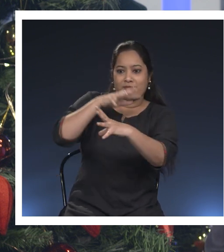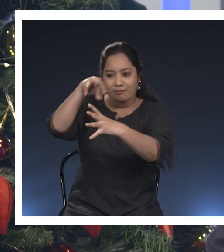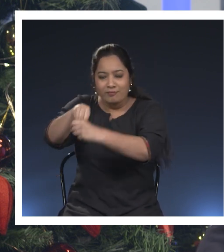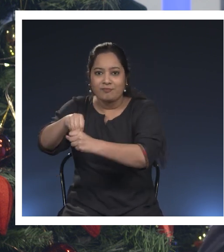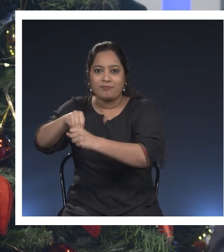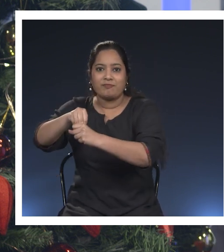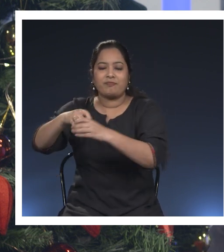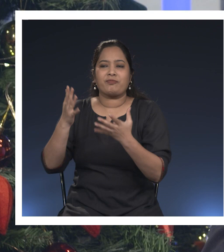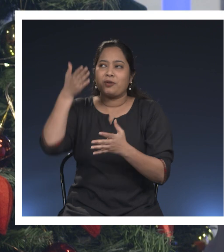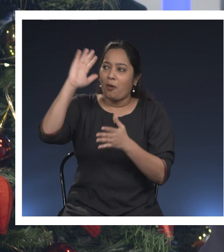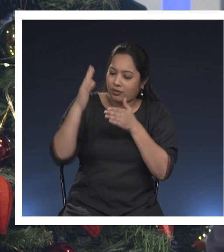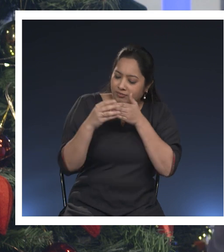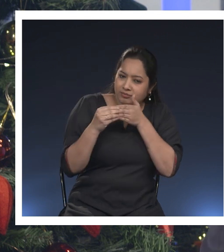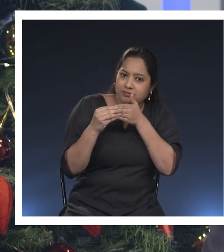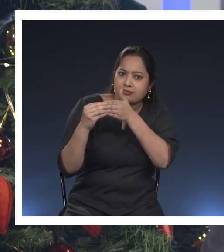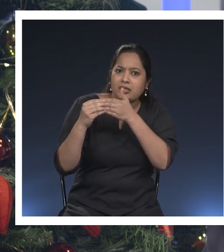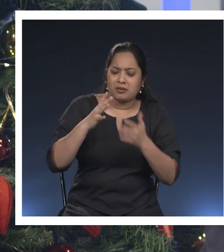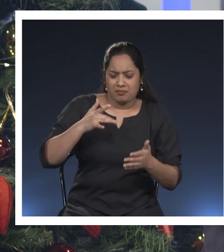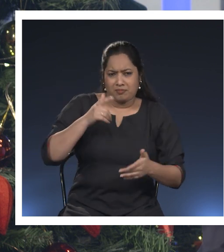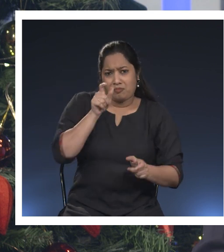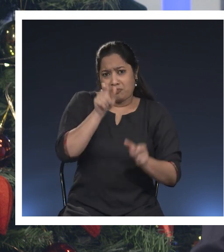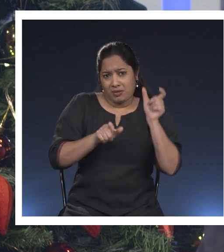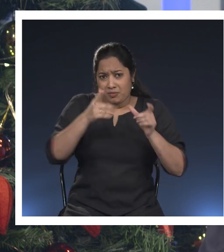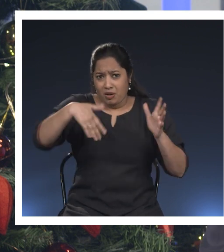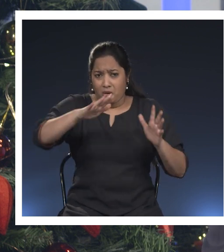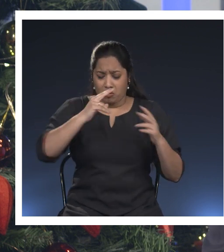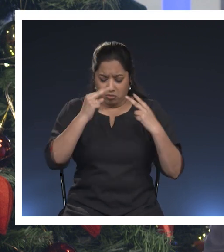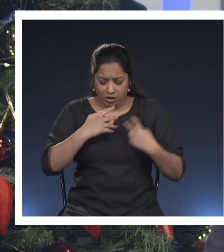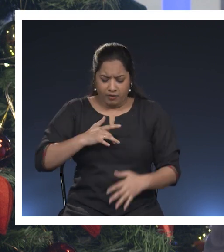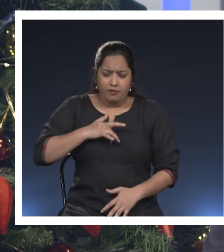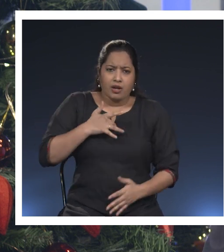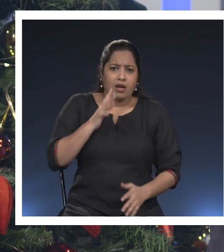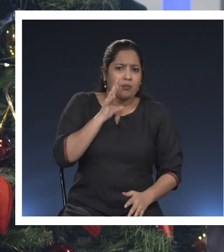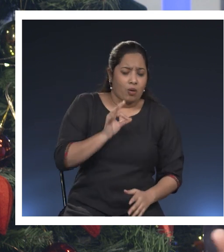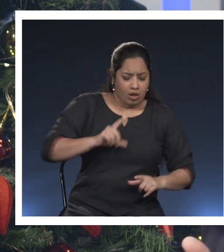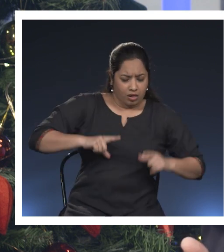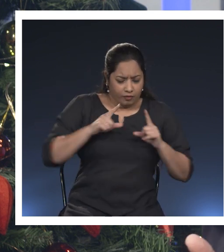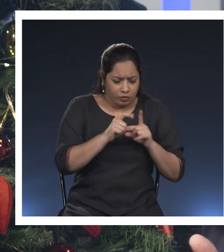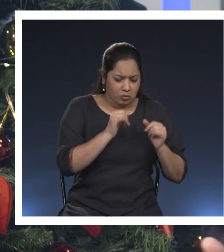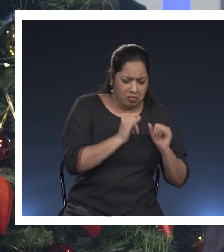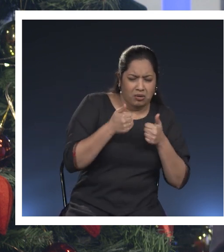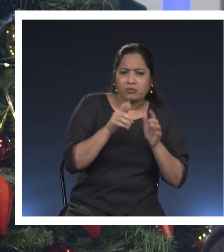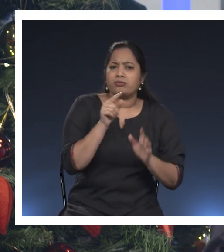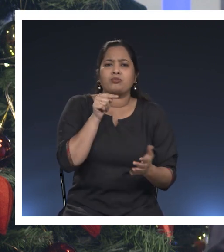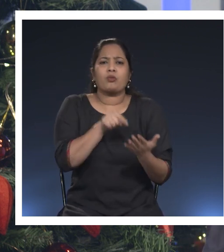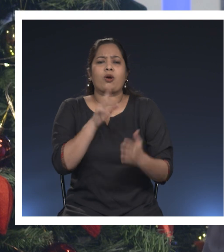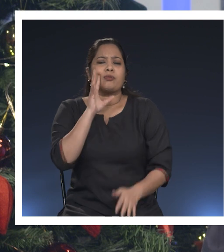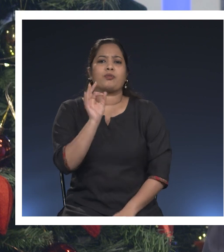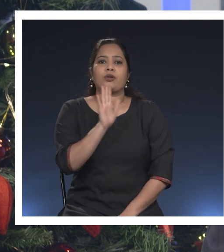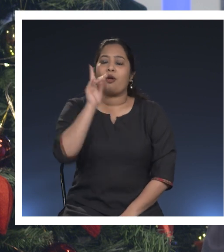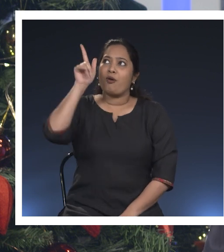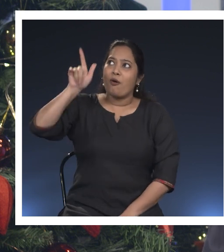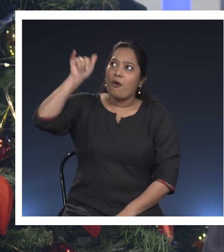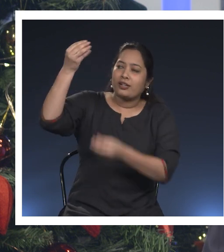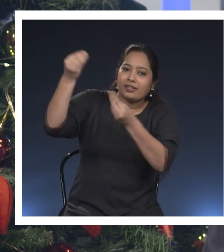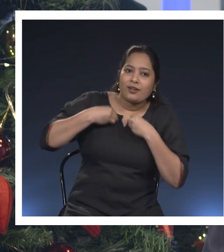फेस्टिवल ऑफ जॉय, इट्स अ फेस्टिवल वेयर गॉड लीड्स। परमेश्वर हमें ले चलता है। हम कैसा महसूस कर रहे हैं, हम कैसा जीवन बिता रहे